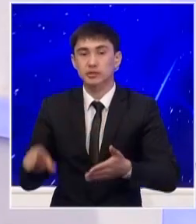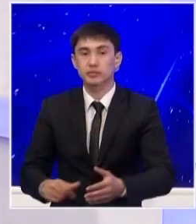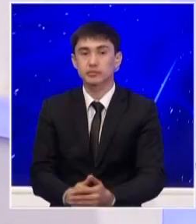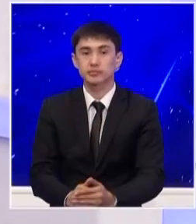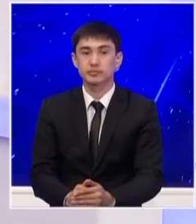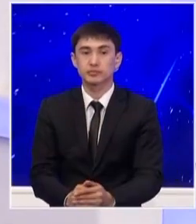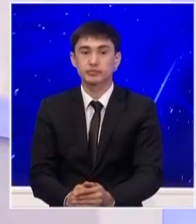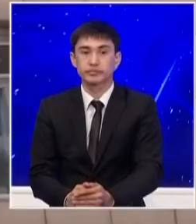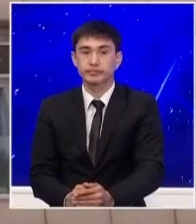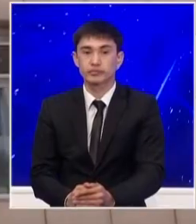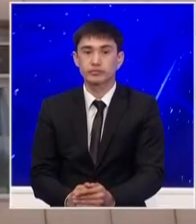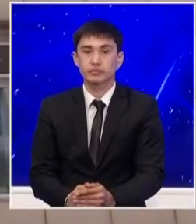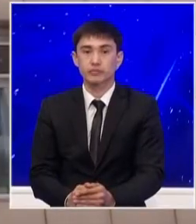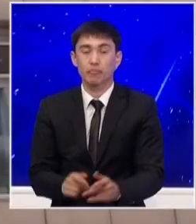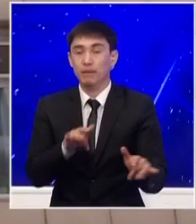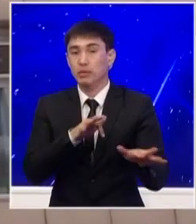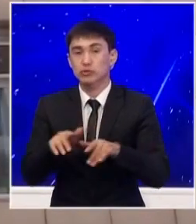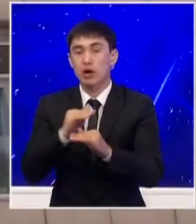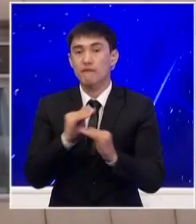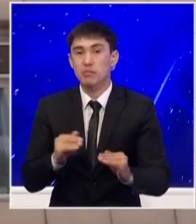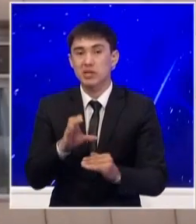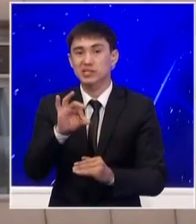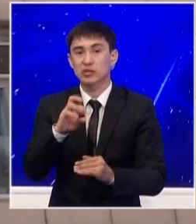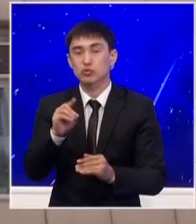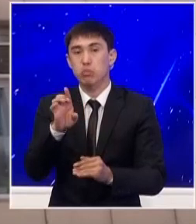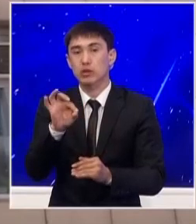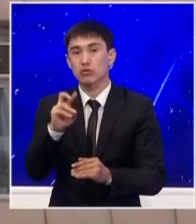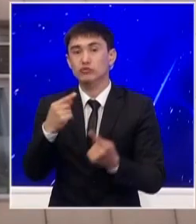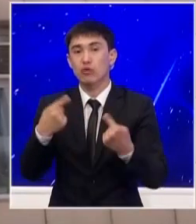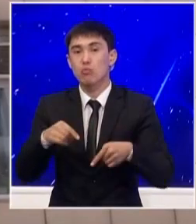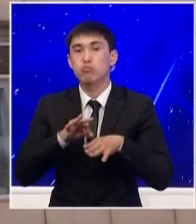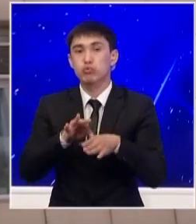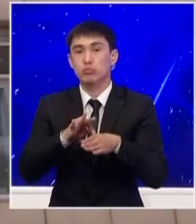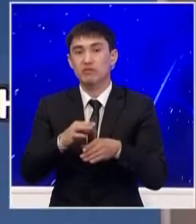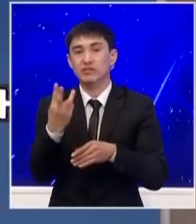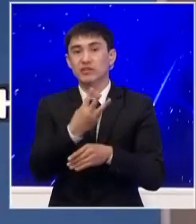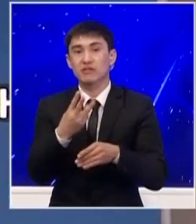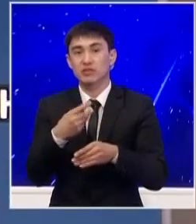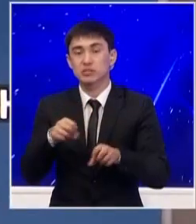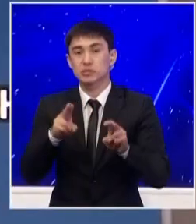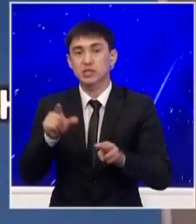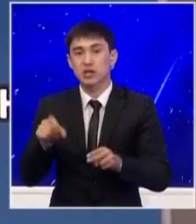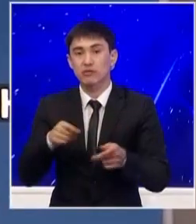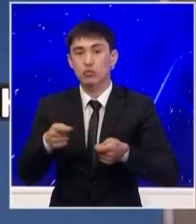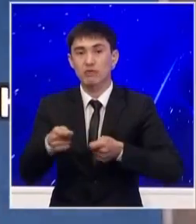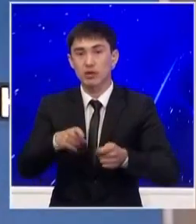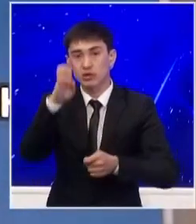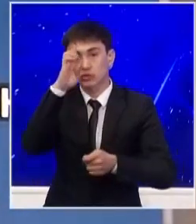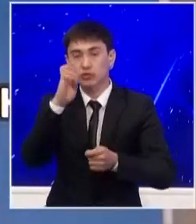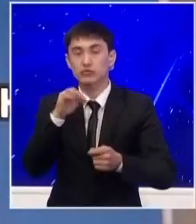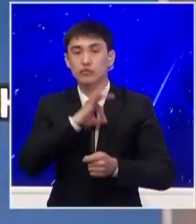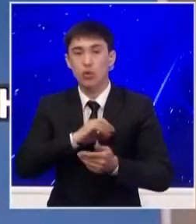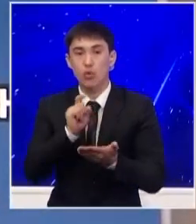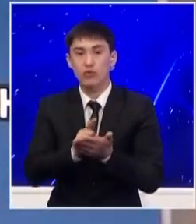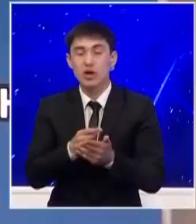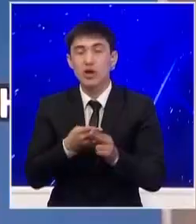корреспондент. Процедура оформления статуса банкротства будет проводиться в 3 видах, отмечают специалисты Управления государственных